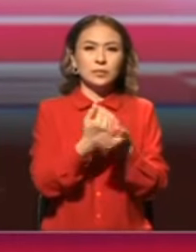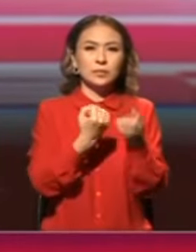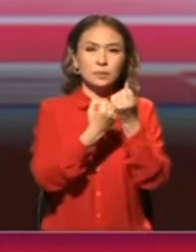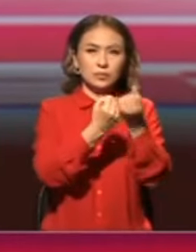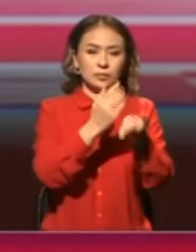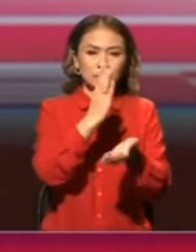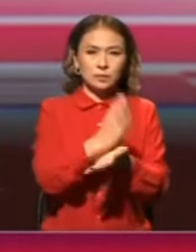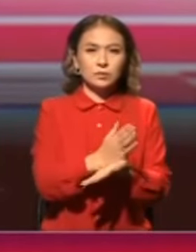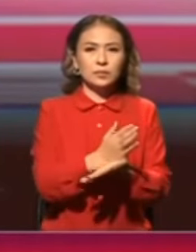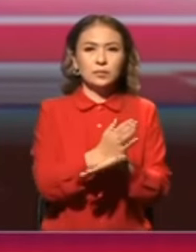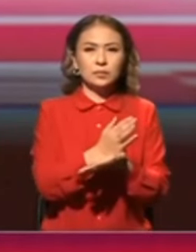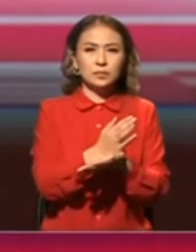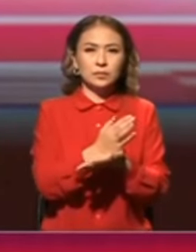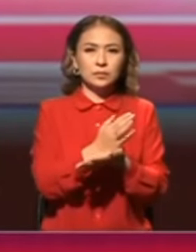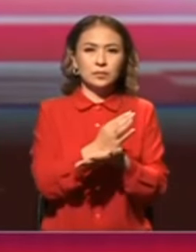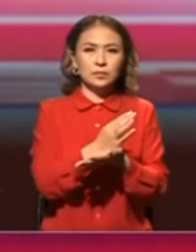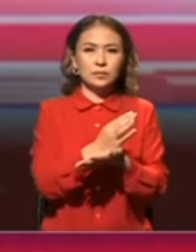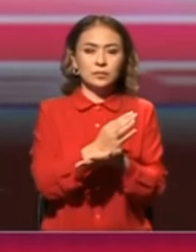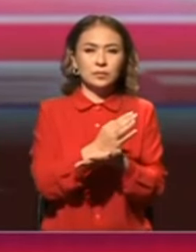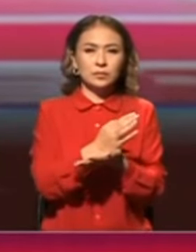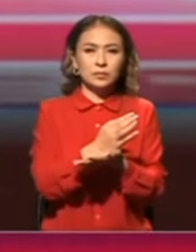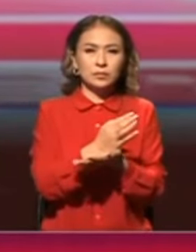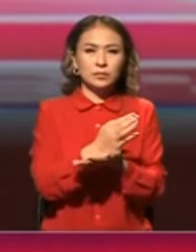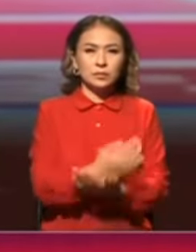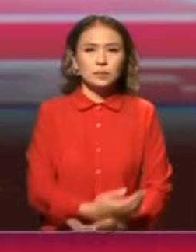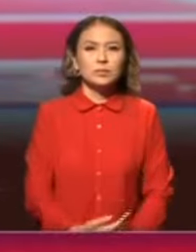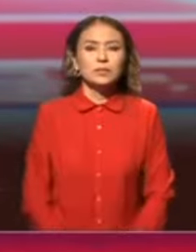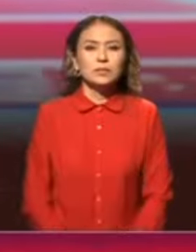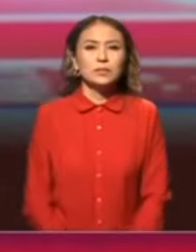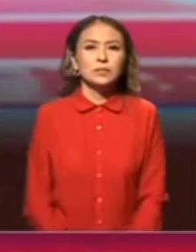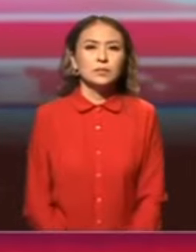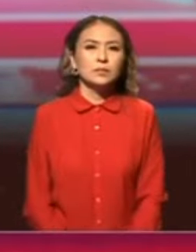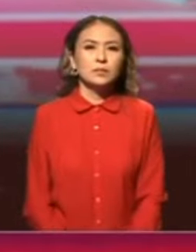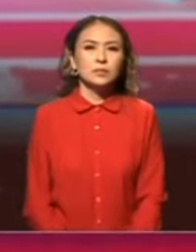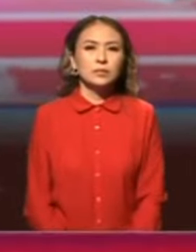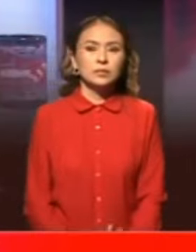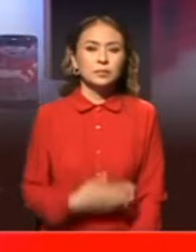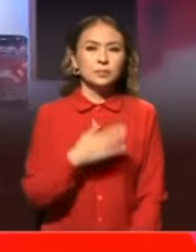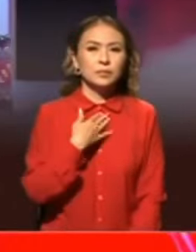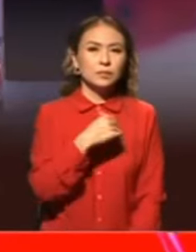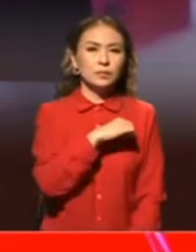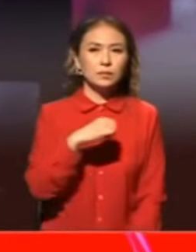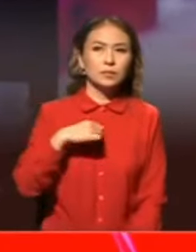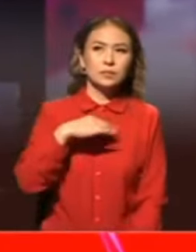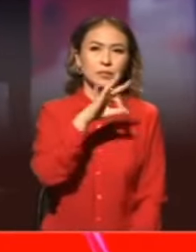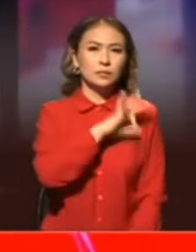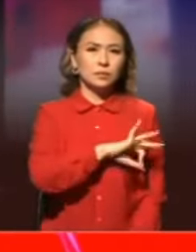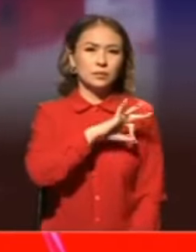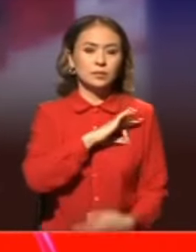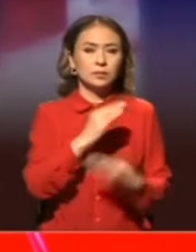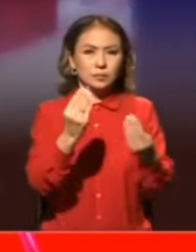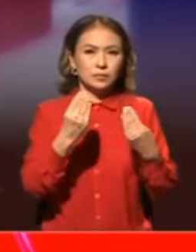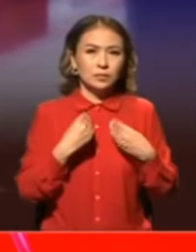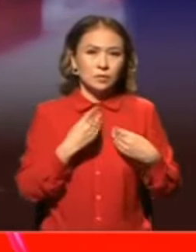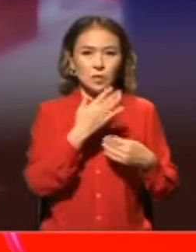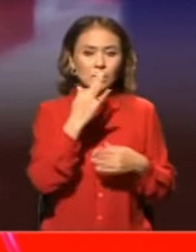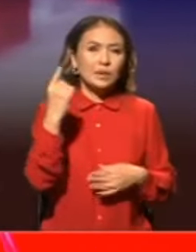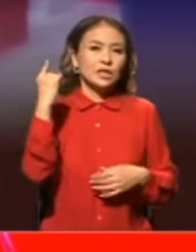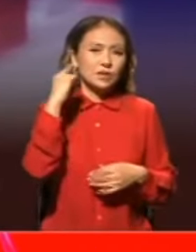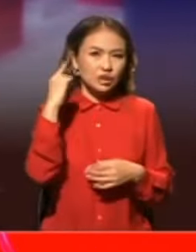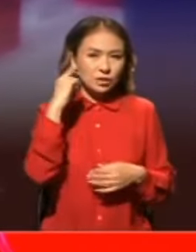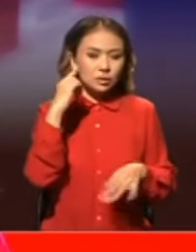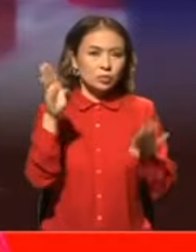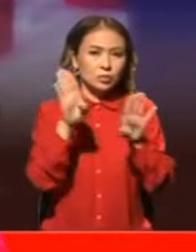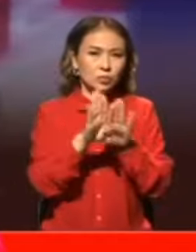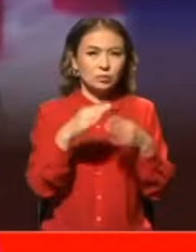Қолдаулар болып жатыр дегендей, бірақ біз жаққа ең тиімді қолдаулар келіп жатқан жоқ. Естисіздер,